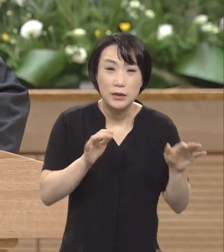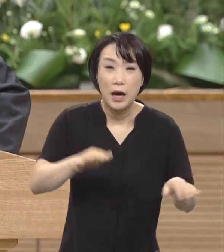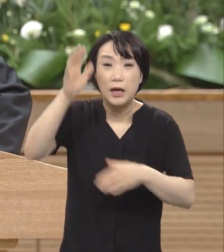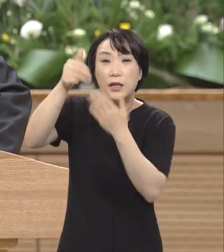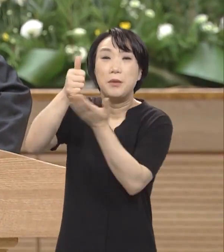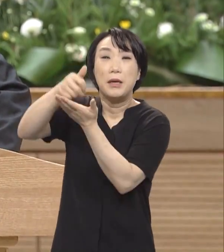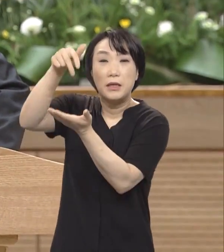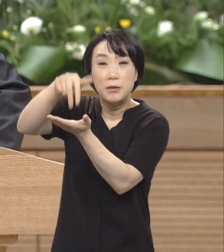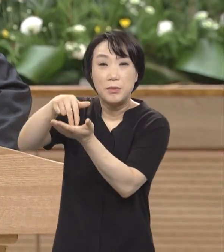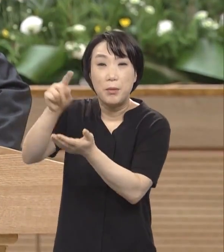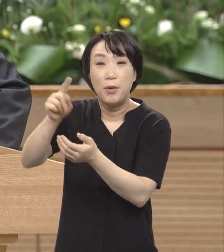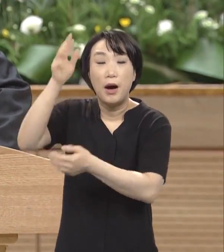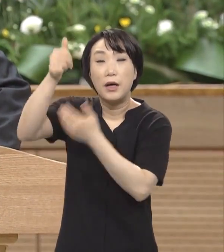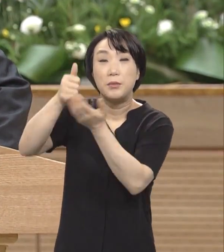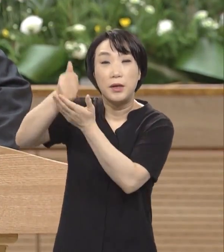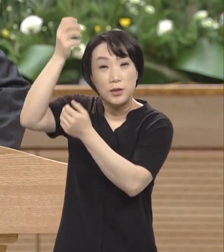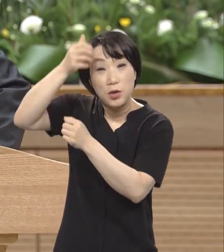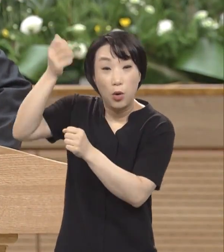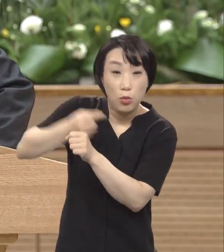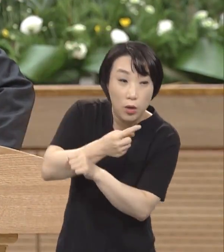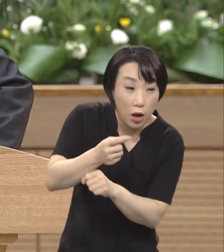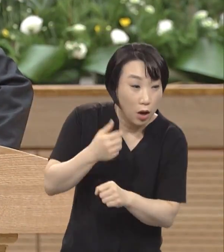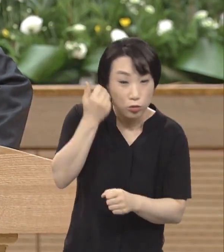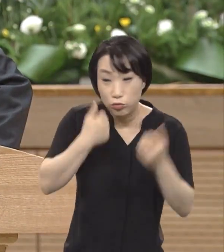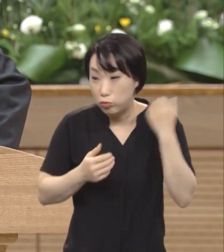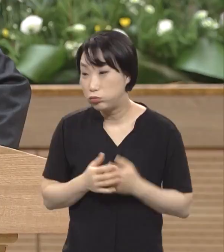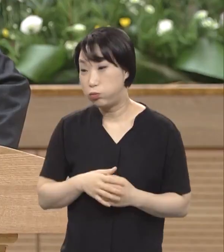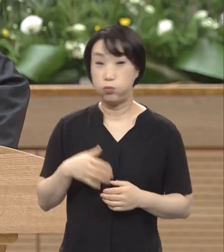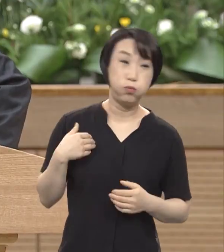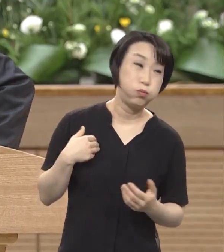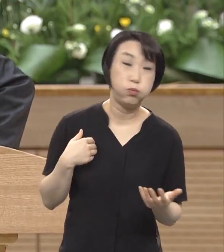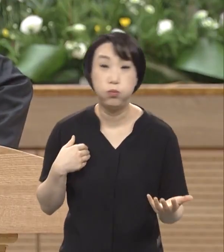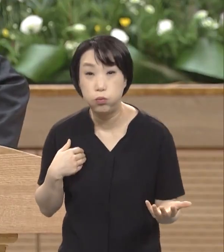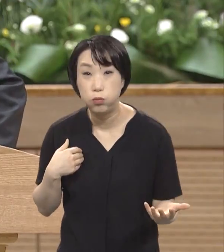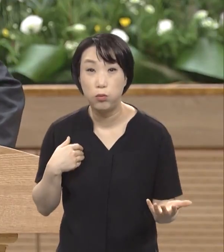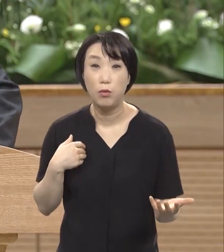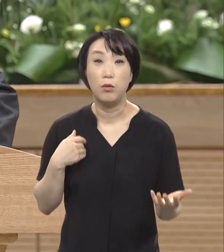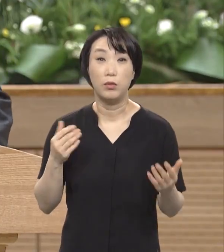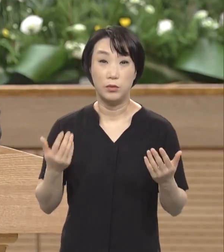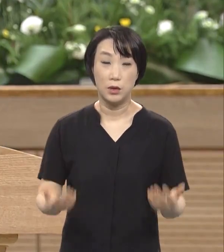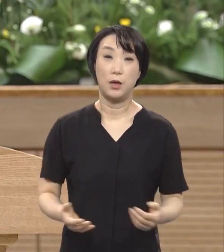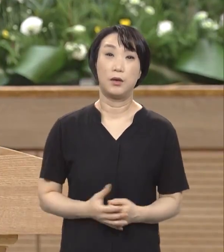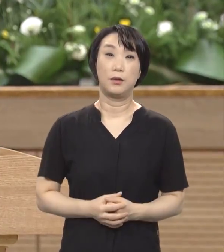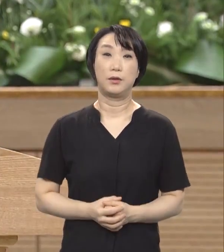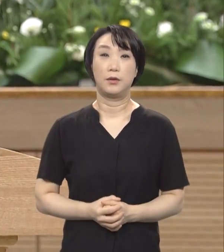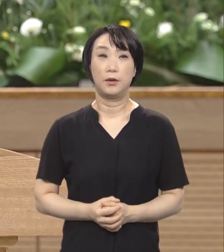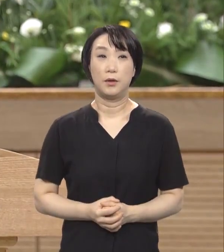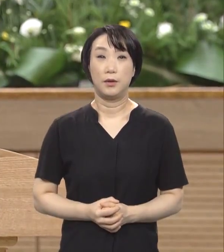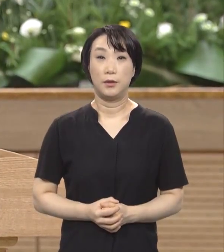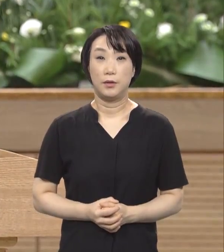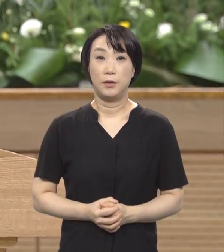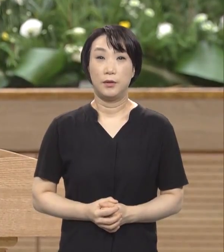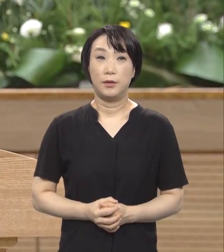하나님의 사종도 하나님의 영 외에는 아무도 알지 못하나니,